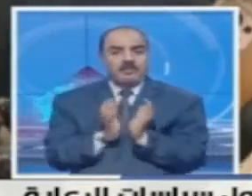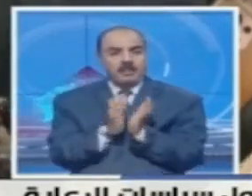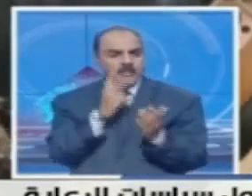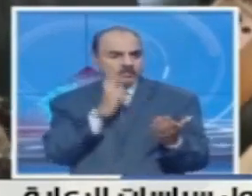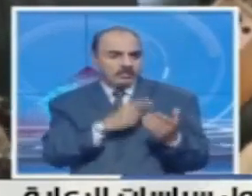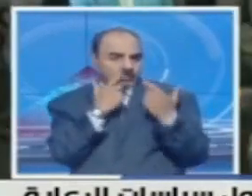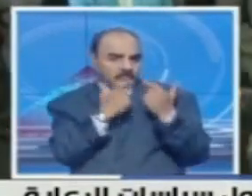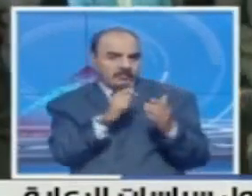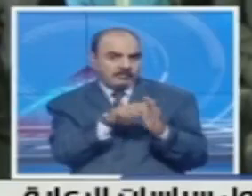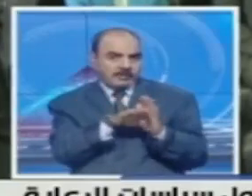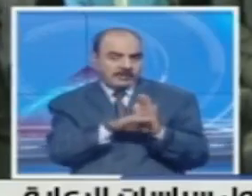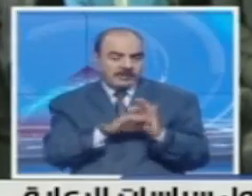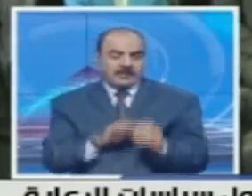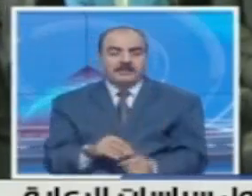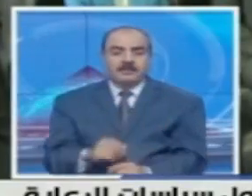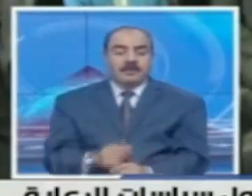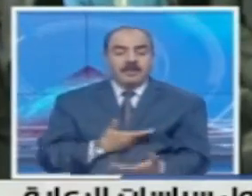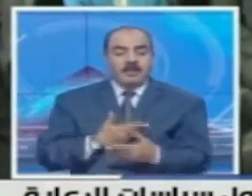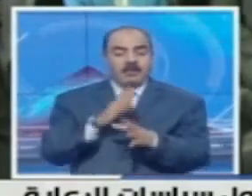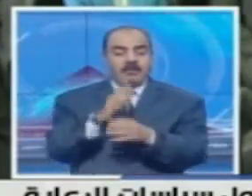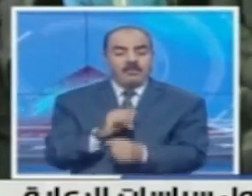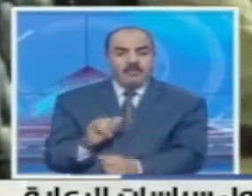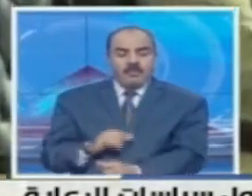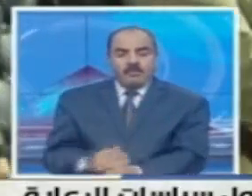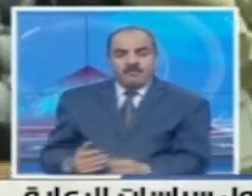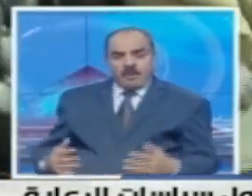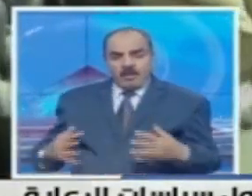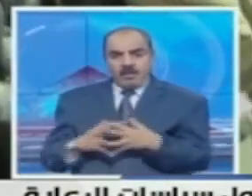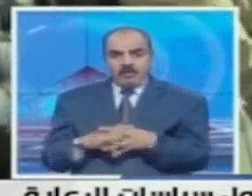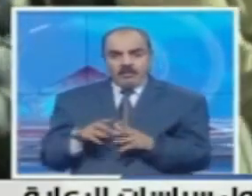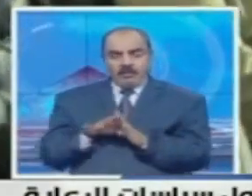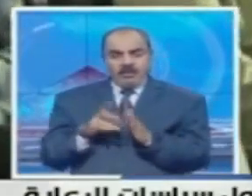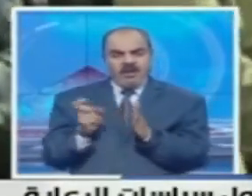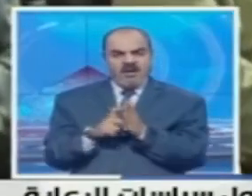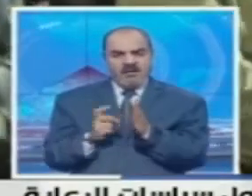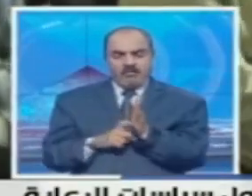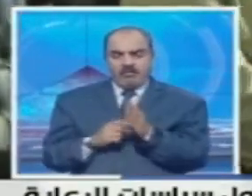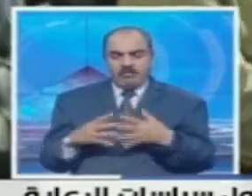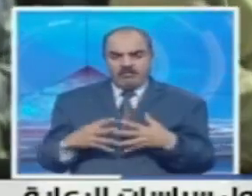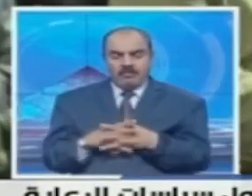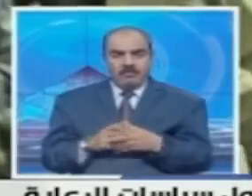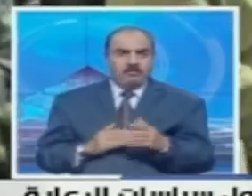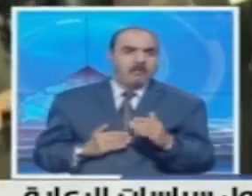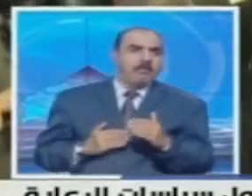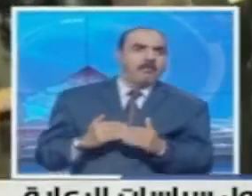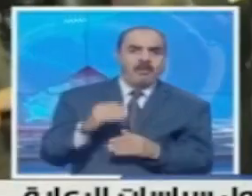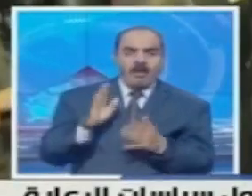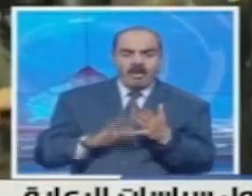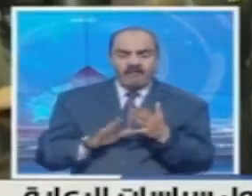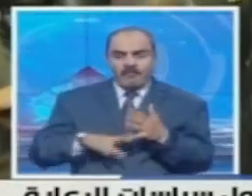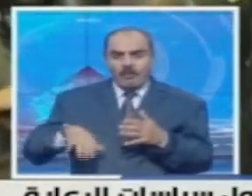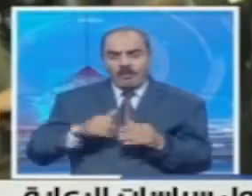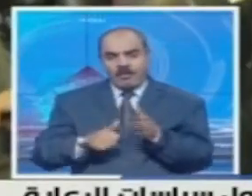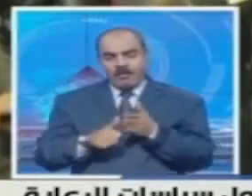هذا المجال. الرعاية الاجتماعية إنما تتكامل بالتشريعات والقوانين التي تكفل أكبر حماية للأطفال